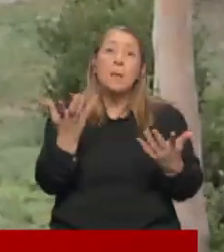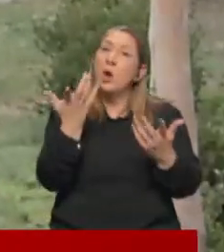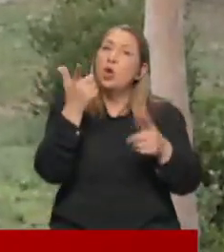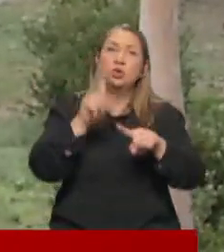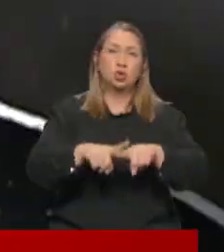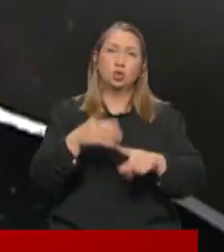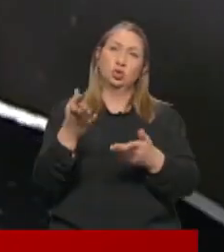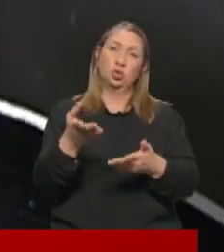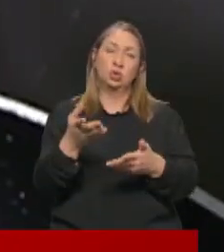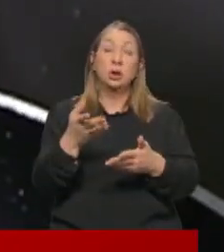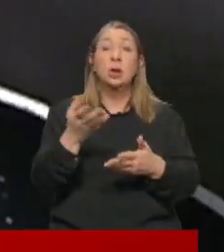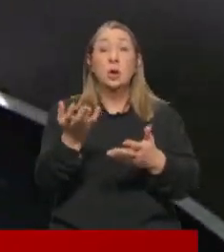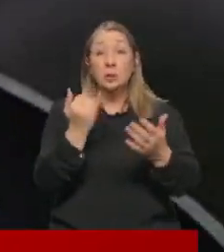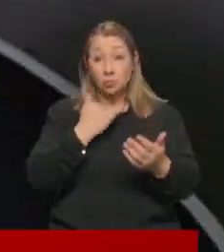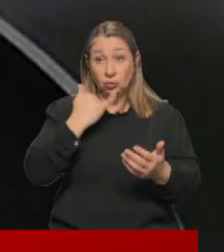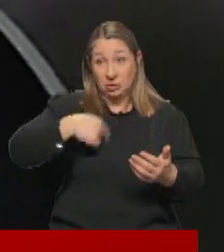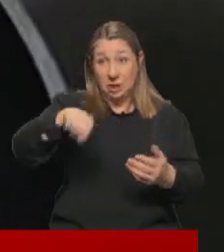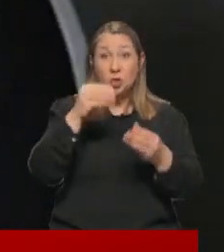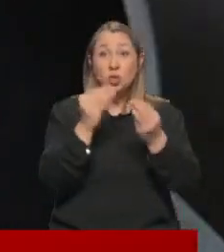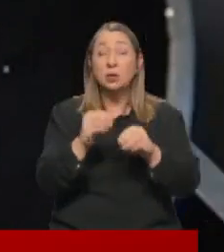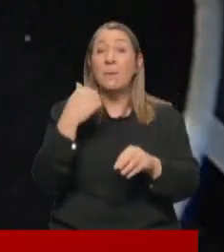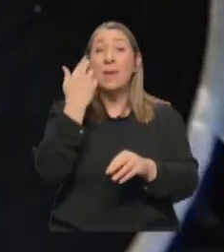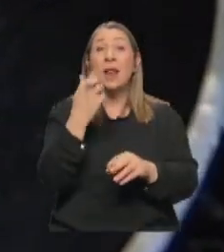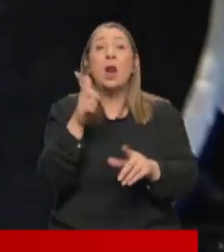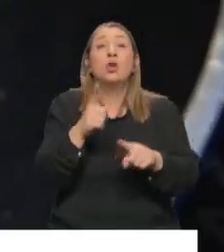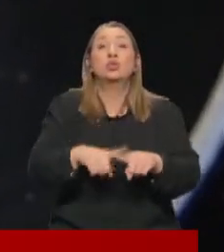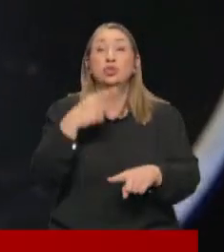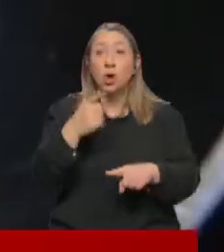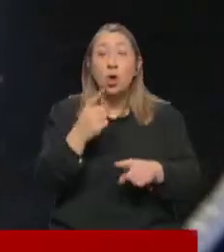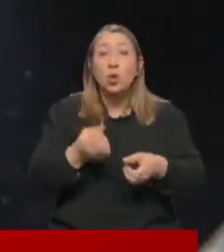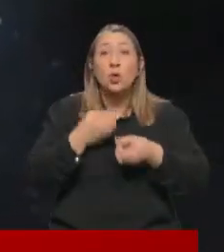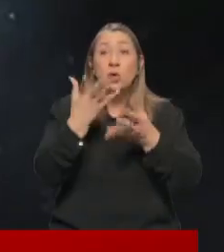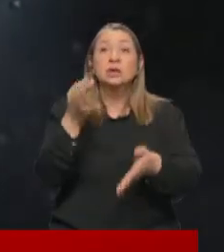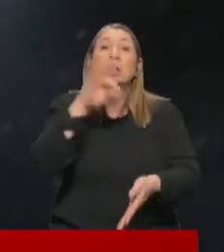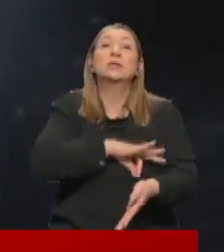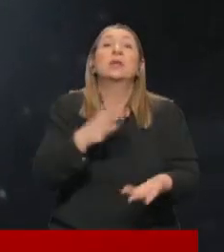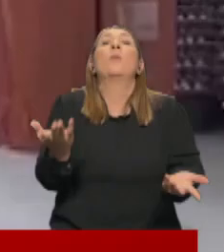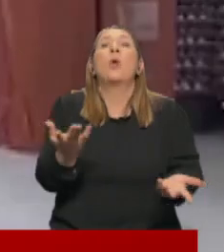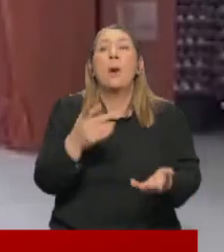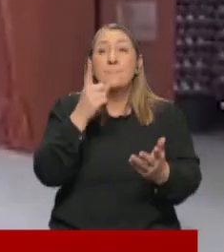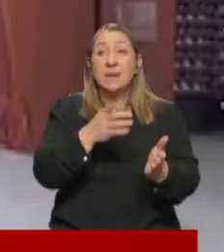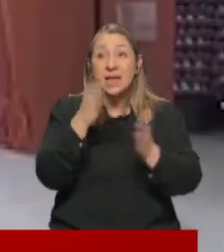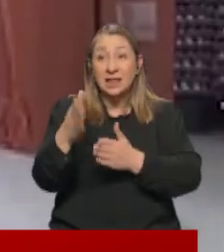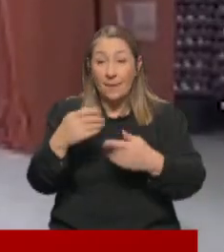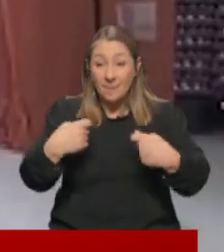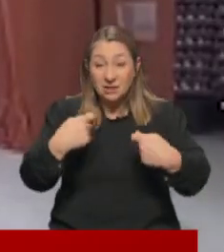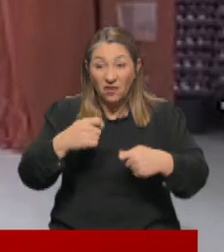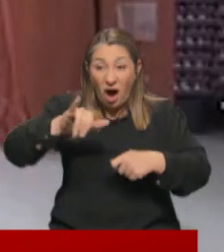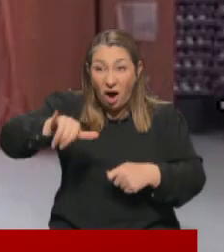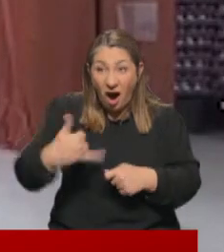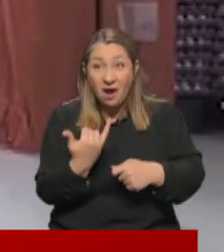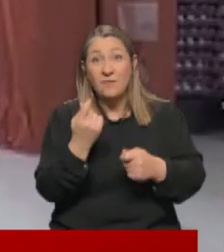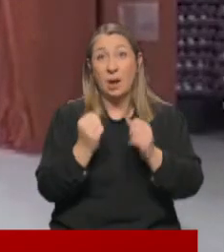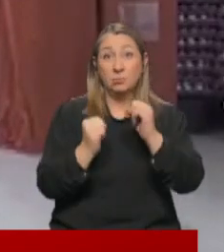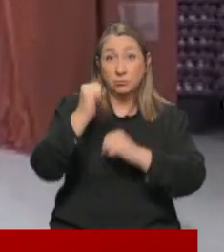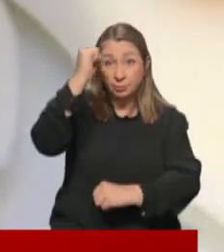lüks oldu onlar. Tüketici yumurtaya, peynire lüks diyor artık. Üretici de kazanamıyor. Bir yandan maliyetler artırıyor